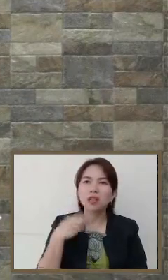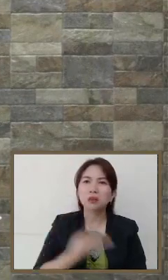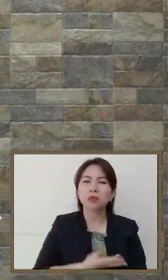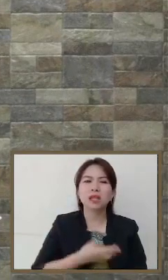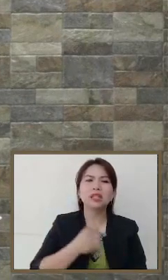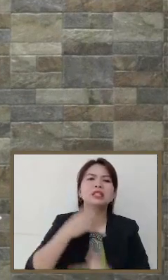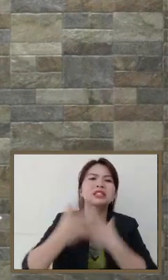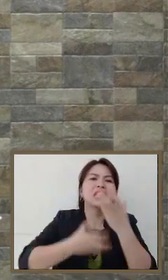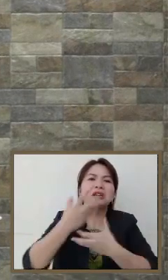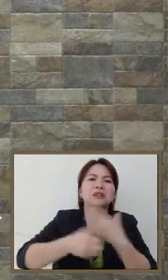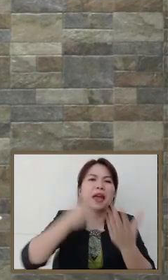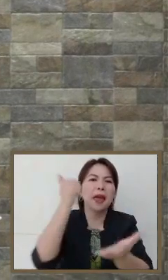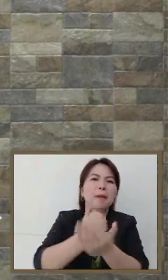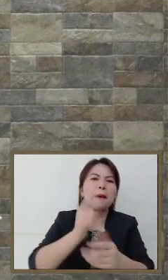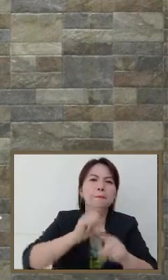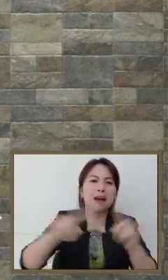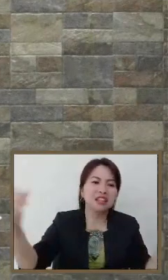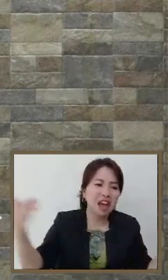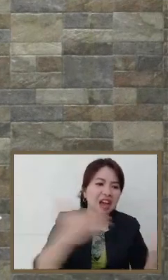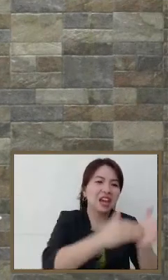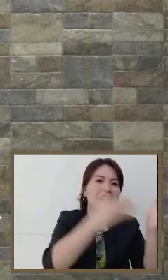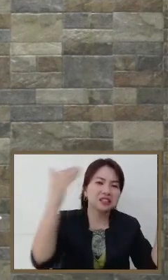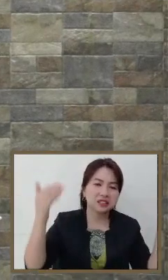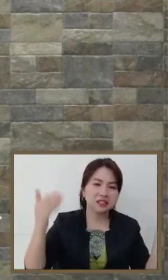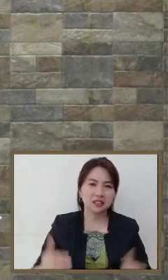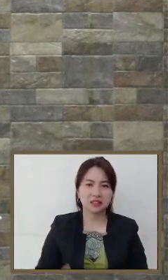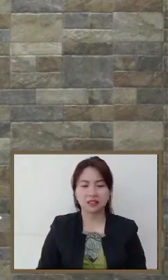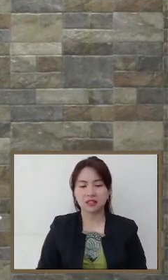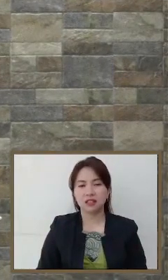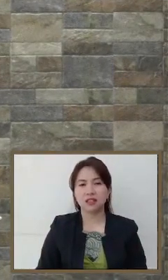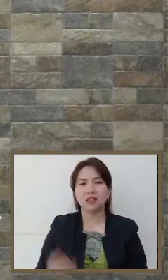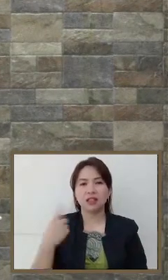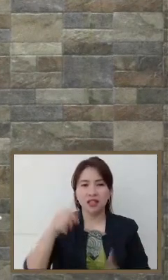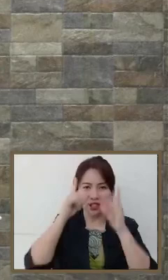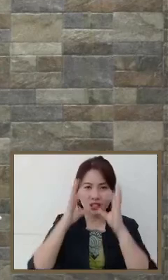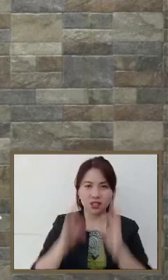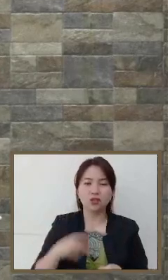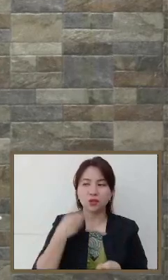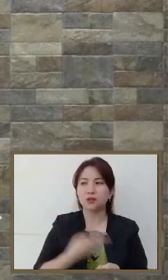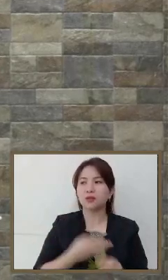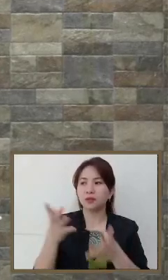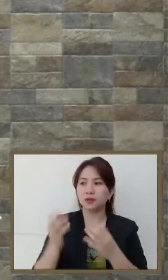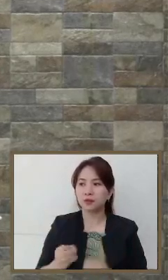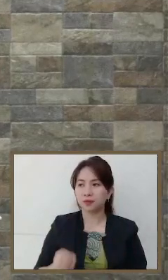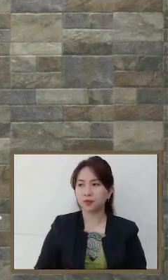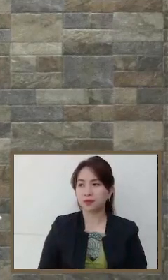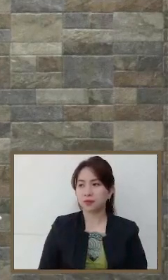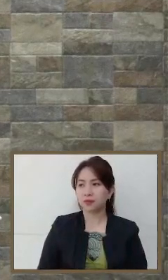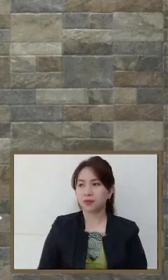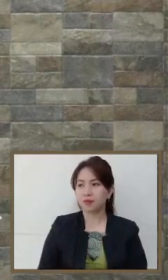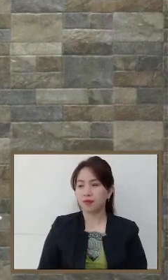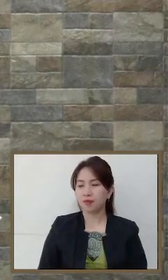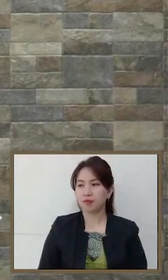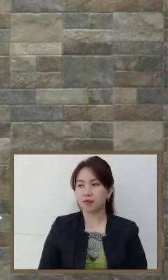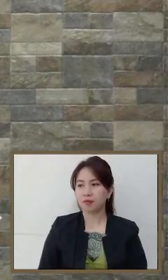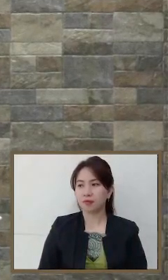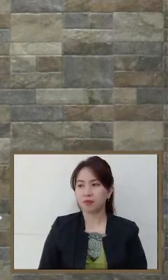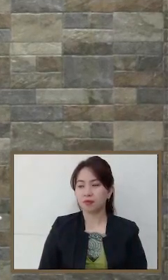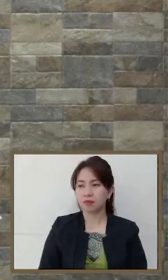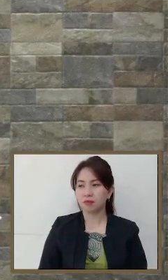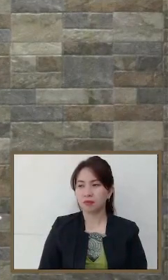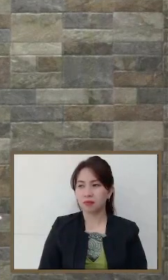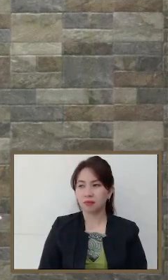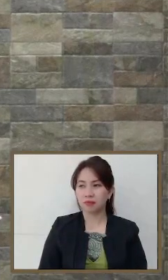natin para tayong nanonood ng Superman ah tuwang-tuwa tayo pero alam natin sa